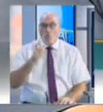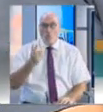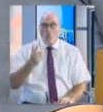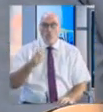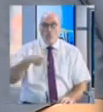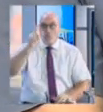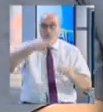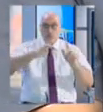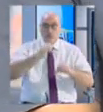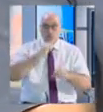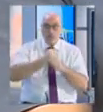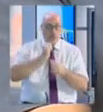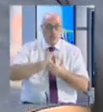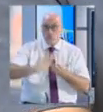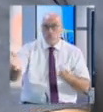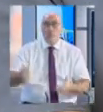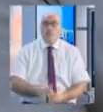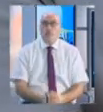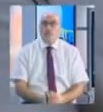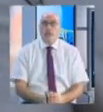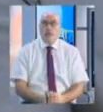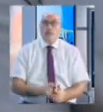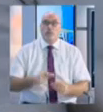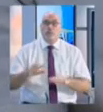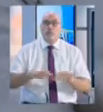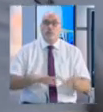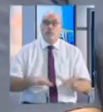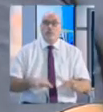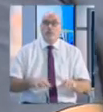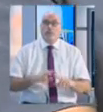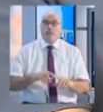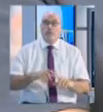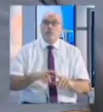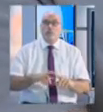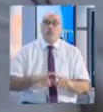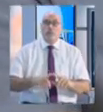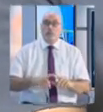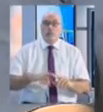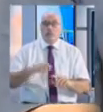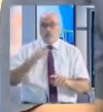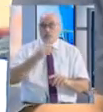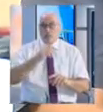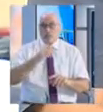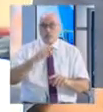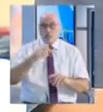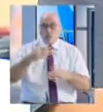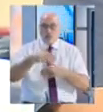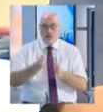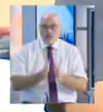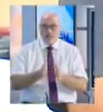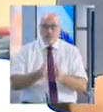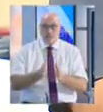لإطفاء الحريق، بالإضافة إلى تحضير مساعدة أولية تقدر ب 100 ظرف طرد غذائي زائد مجموعة من